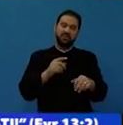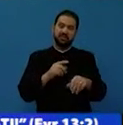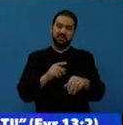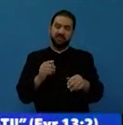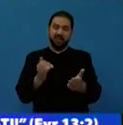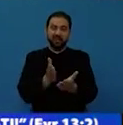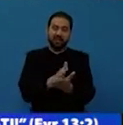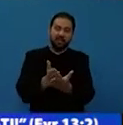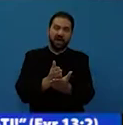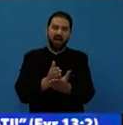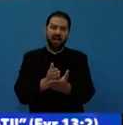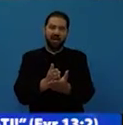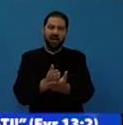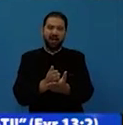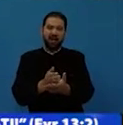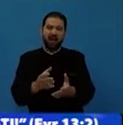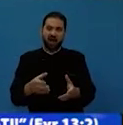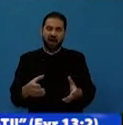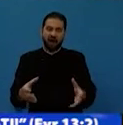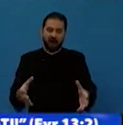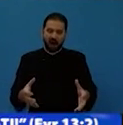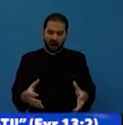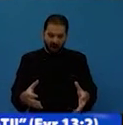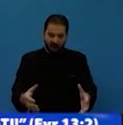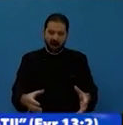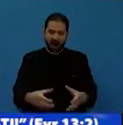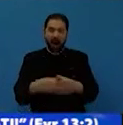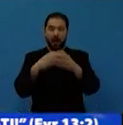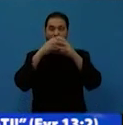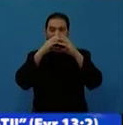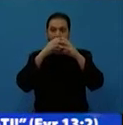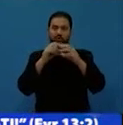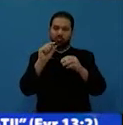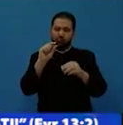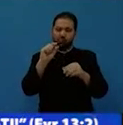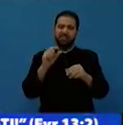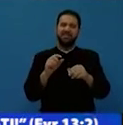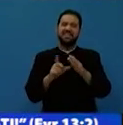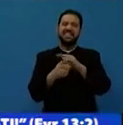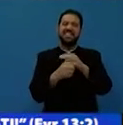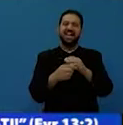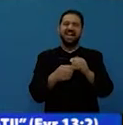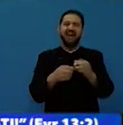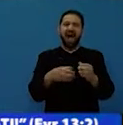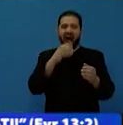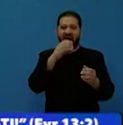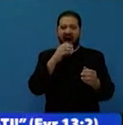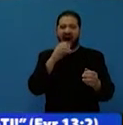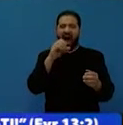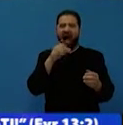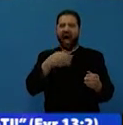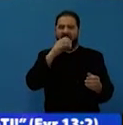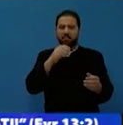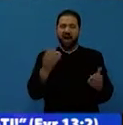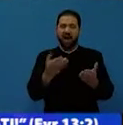Hristos, a consumat o parte din apa pe care o avea în spălător, cu care spălase picioarele lui